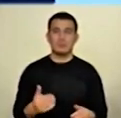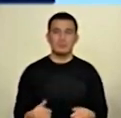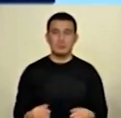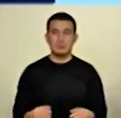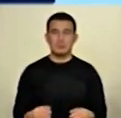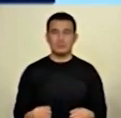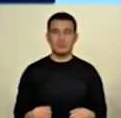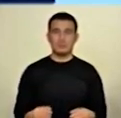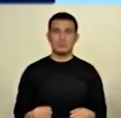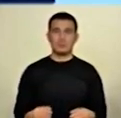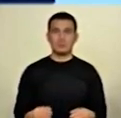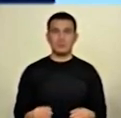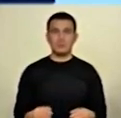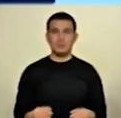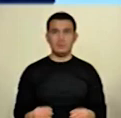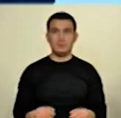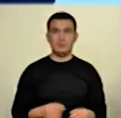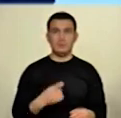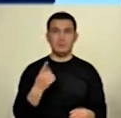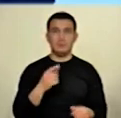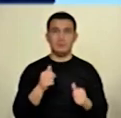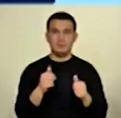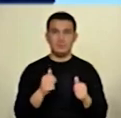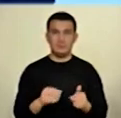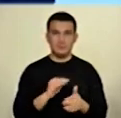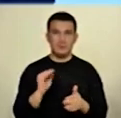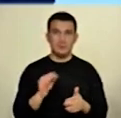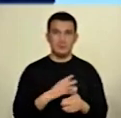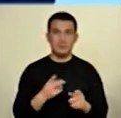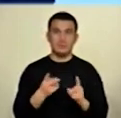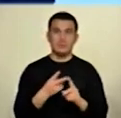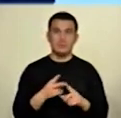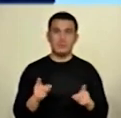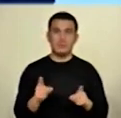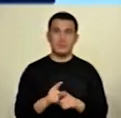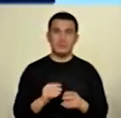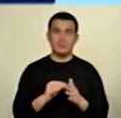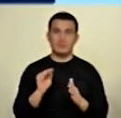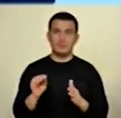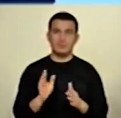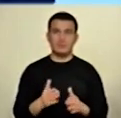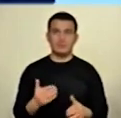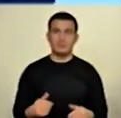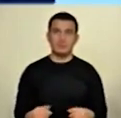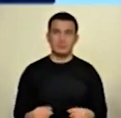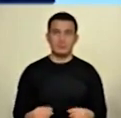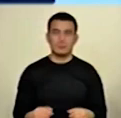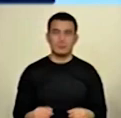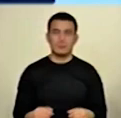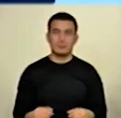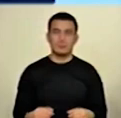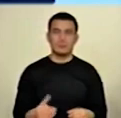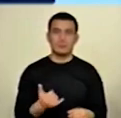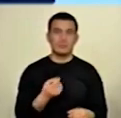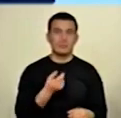yuklanish jarayonini. Demak, mana birinchi rasmimiz yuklandi. Endi ikkinchi qismiga ham xuddi shu rasmni yuklaymiz. Mana bu rasmni yuklaymiz ikkinchi qismiga. Bo'ldi, endi